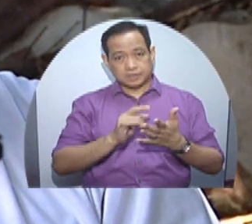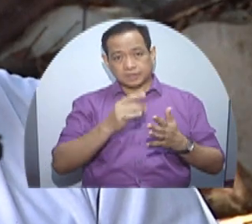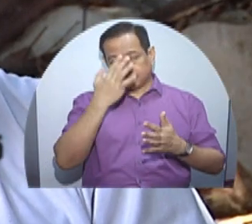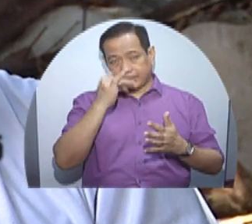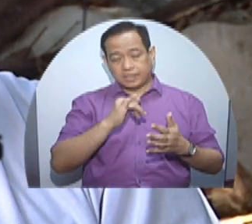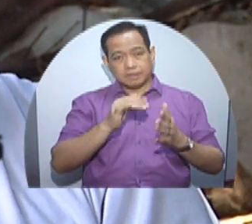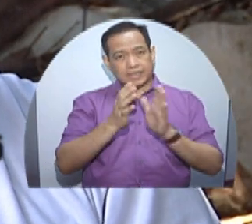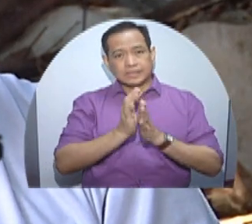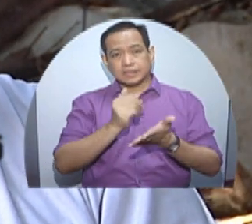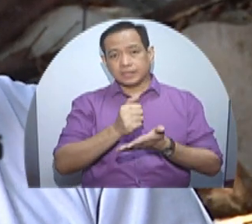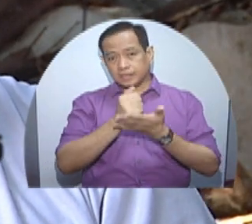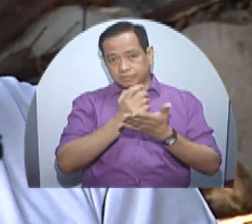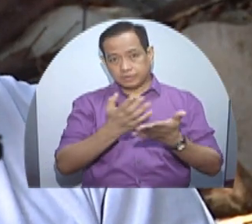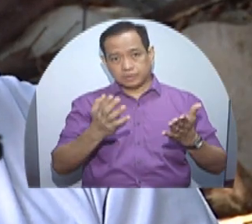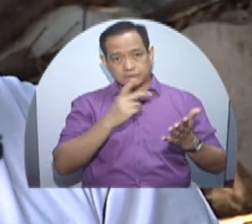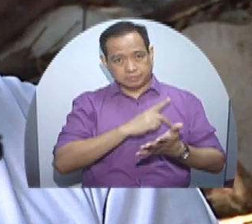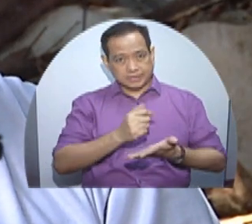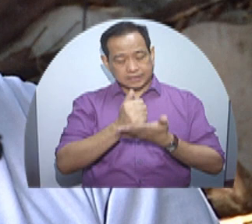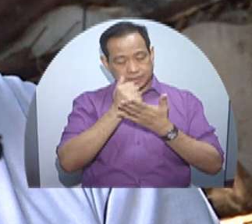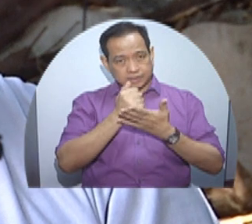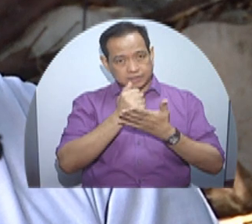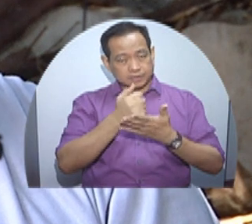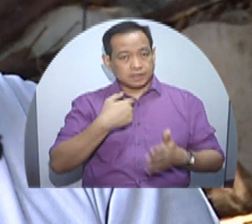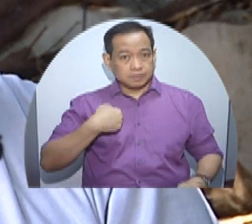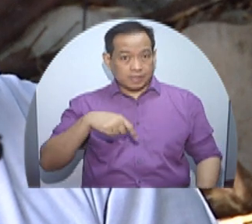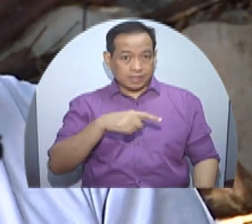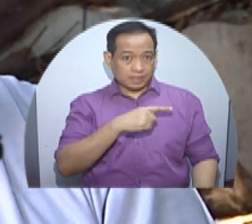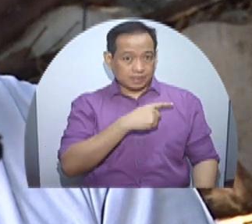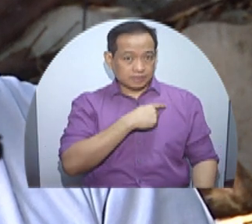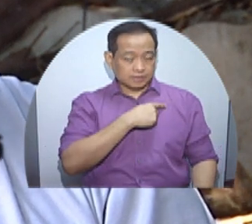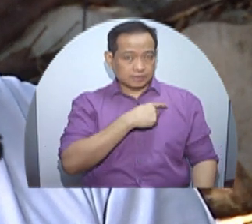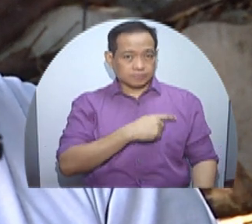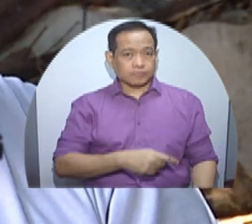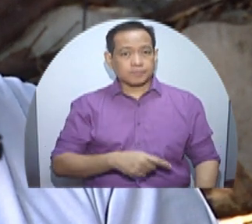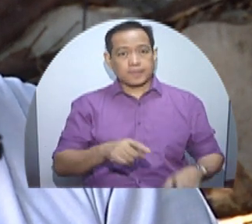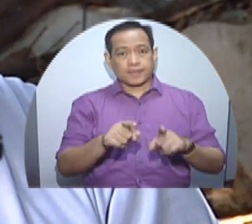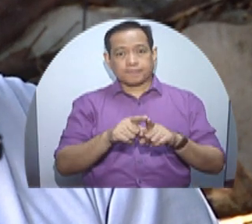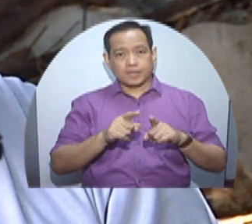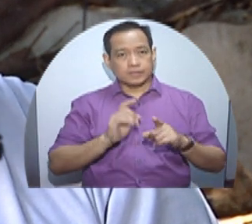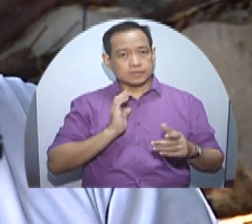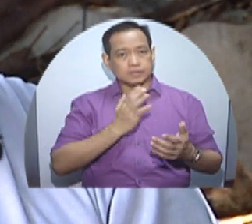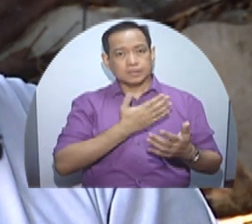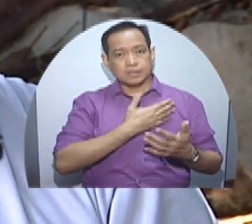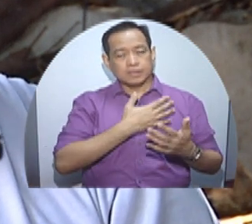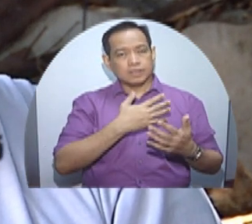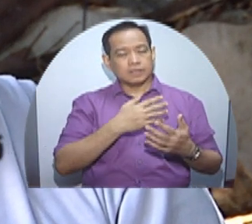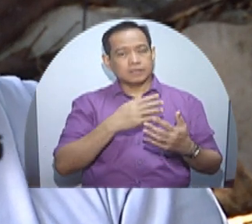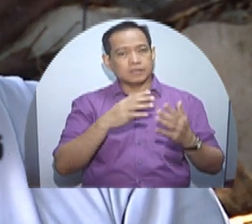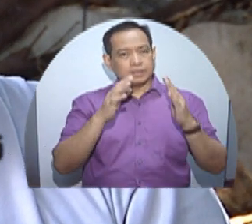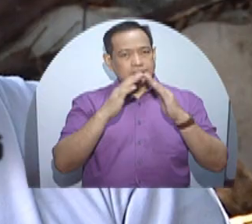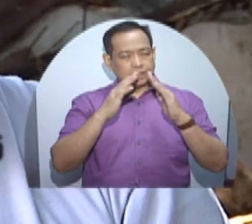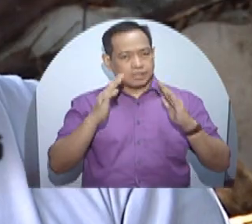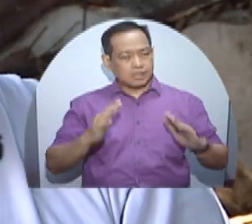Sana nawagan po ako sa inyo. Sana tulungan niyo po kami. Ay, unang isa pa po, yung bahay po namin, hindi ko